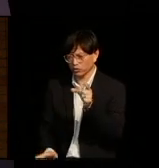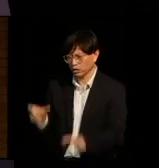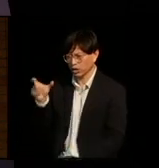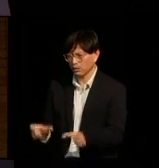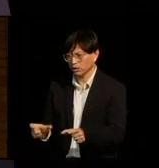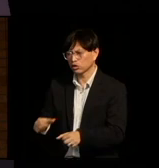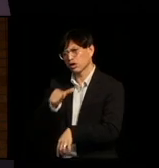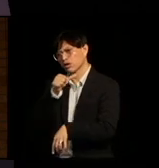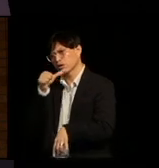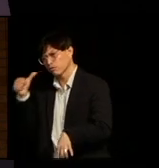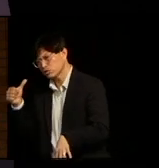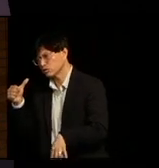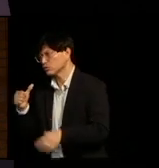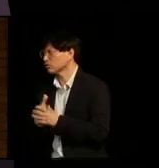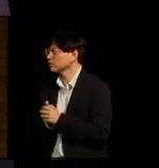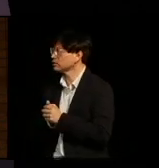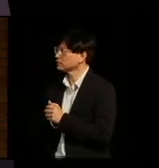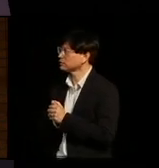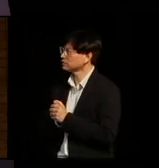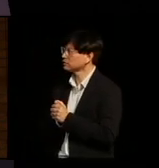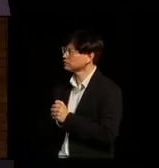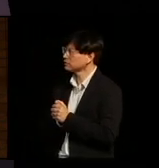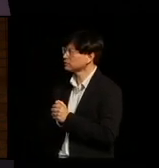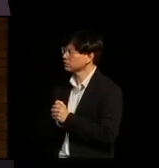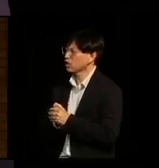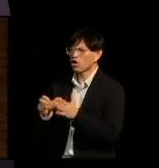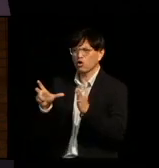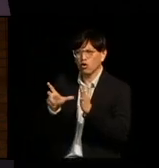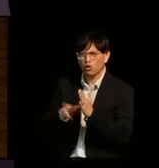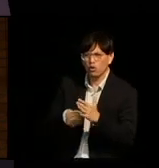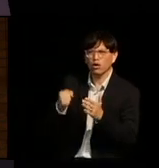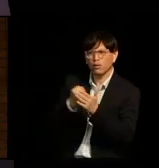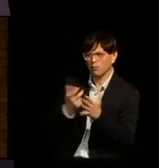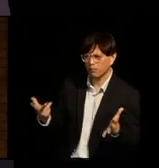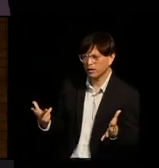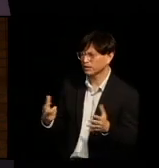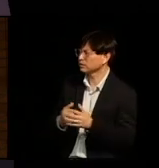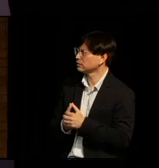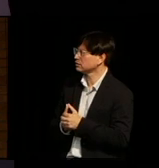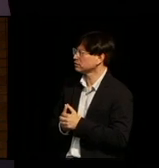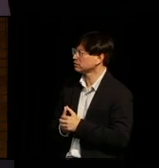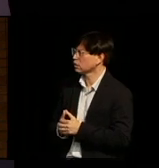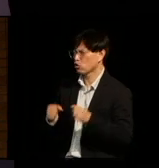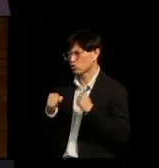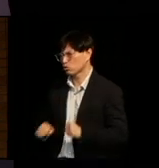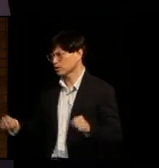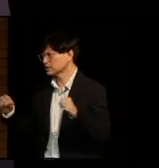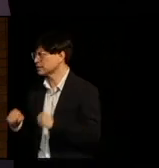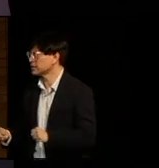i suoi bisogni e con le sue particolarità che non mi piace neanche come termine con le sue es